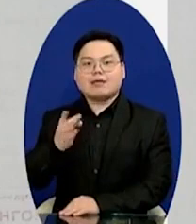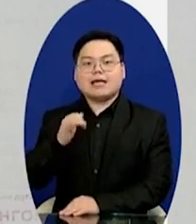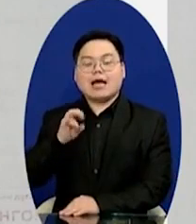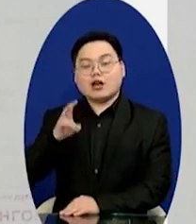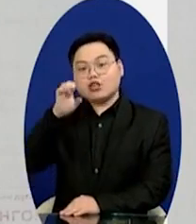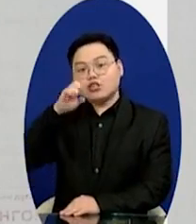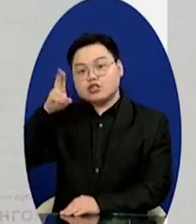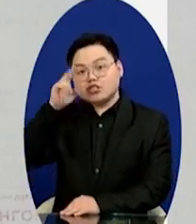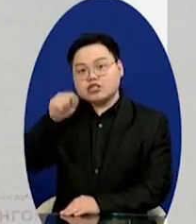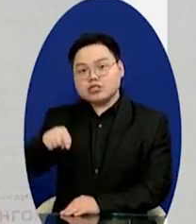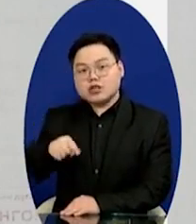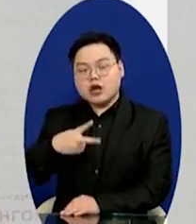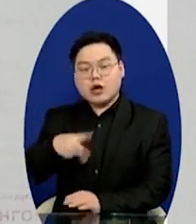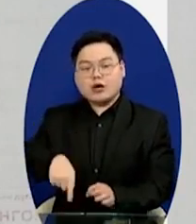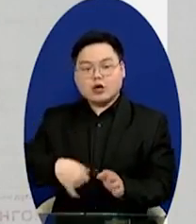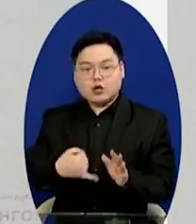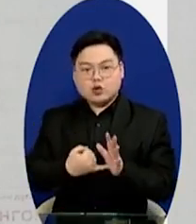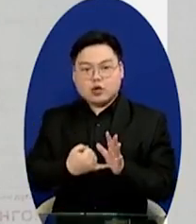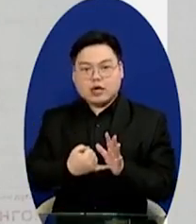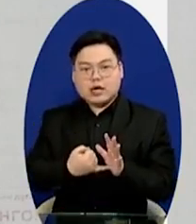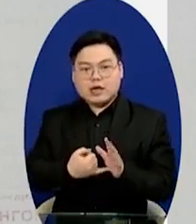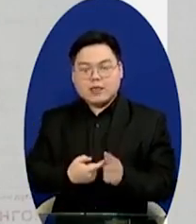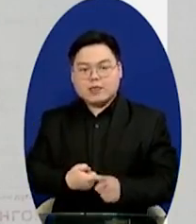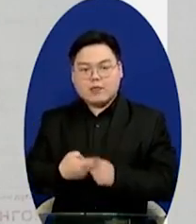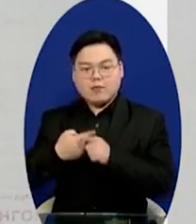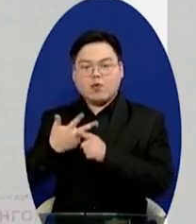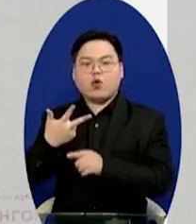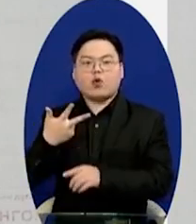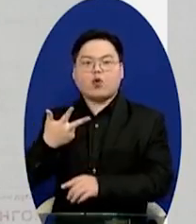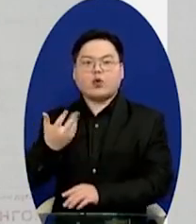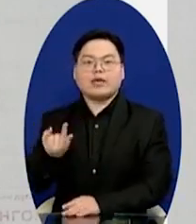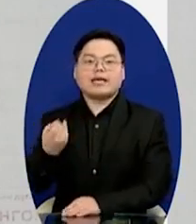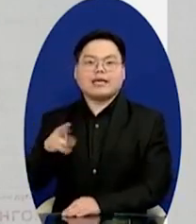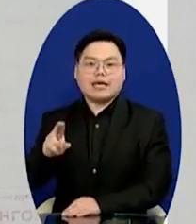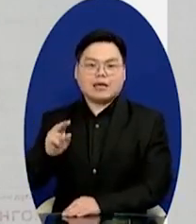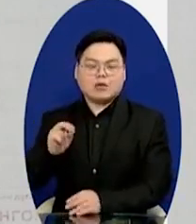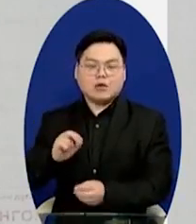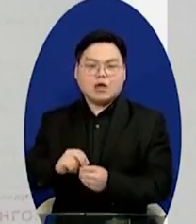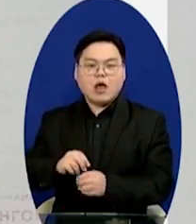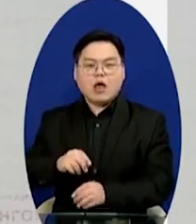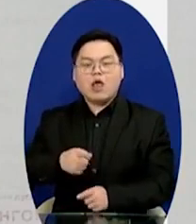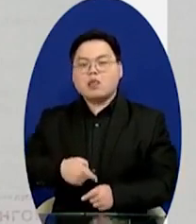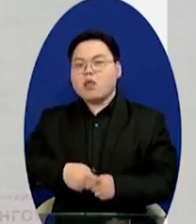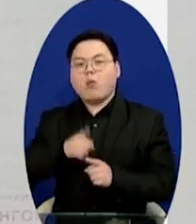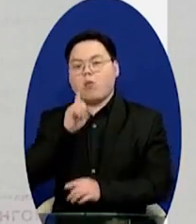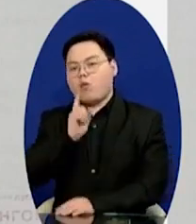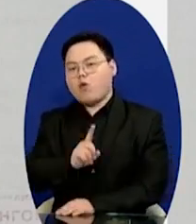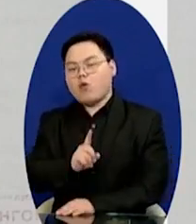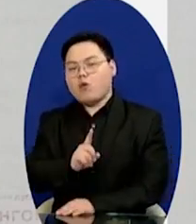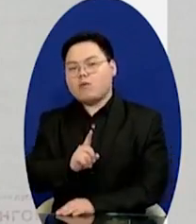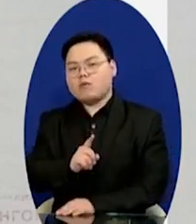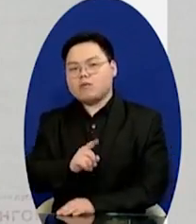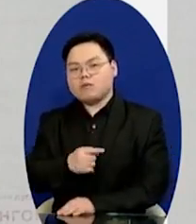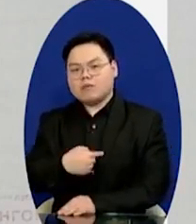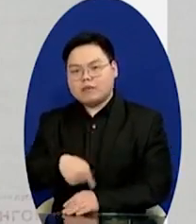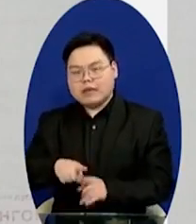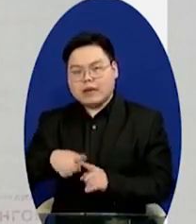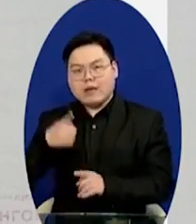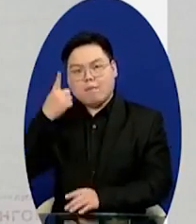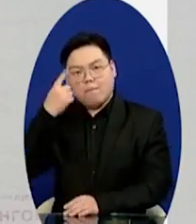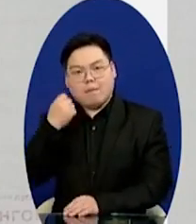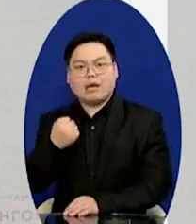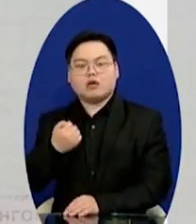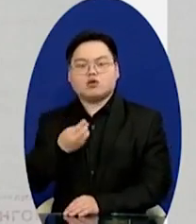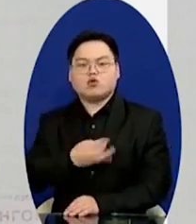тавьсан 2.6-аа 3 их найд болгоо өөрчилчихэж байгаа. Нэмэхгүй гэж яснаа нэг өдрийн дараа хөгжлийн банкнаас